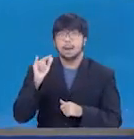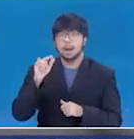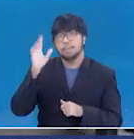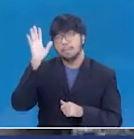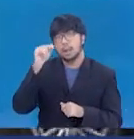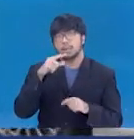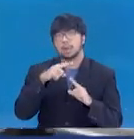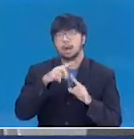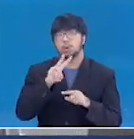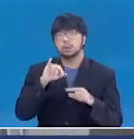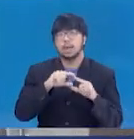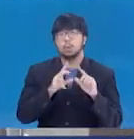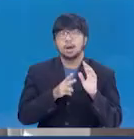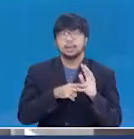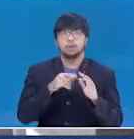kemarin.